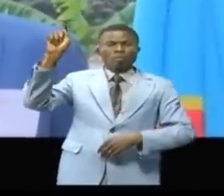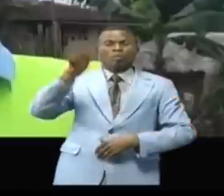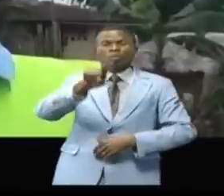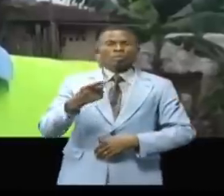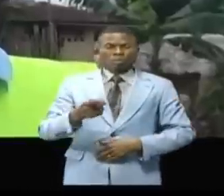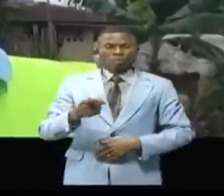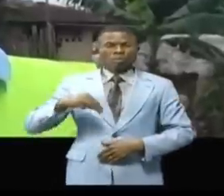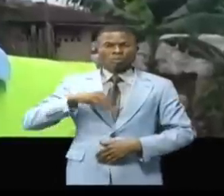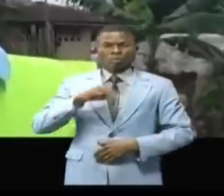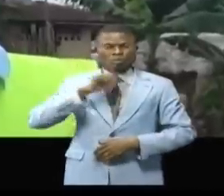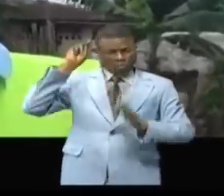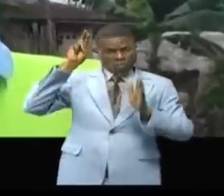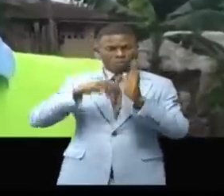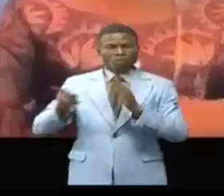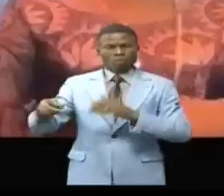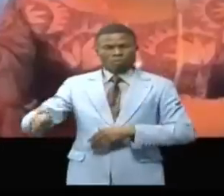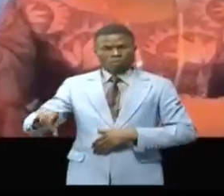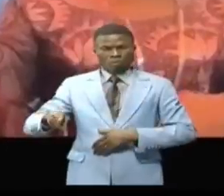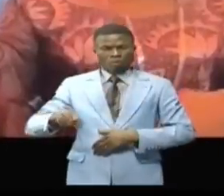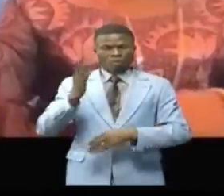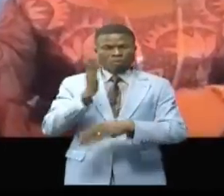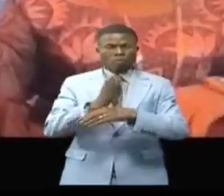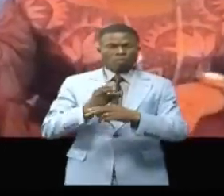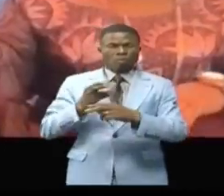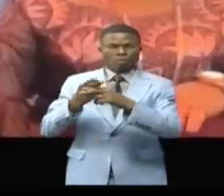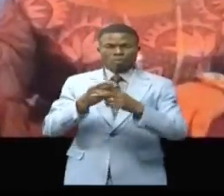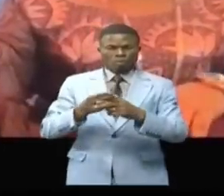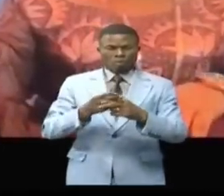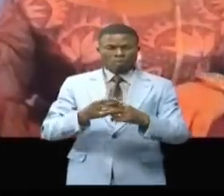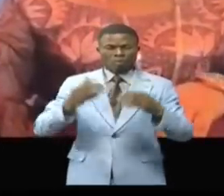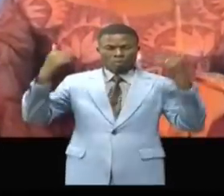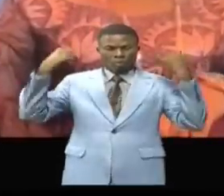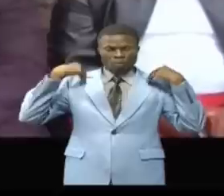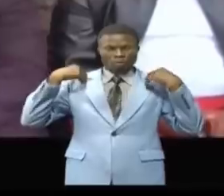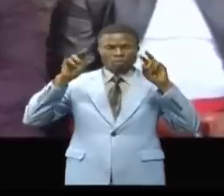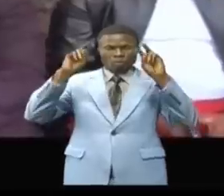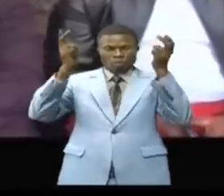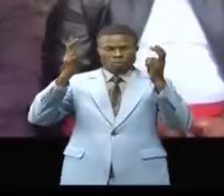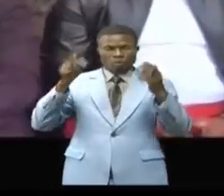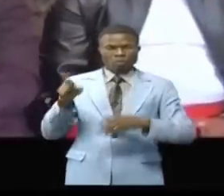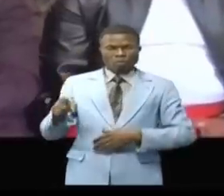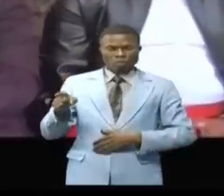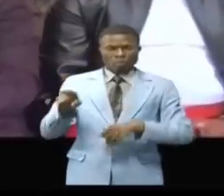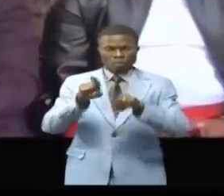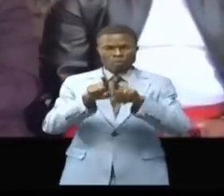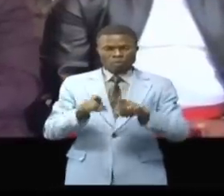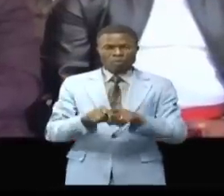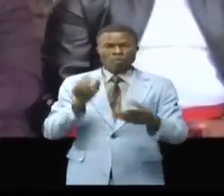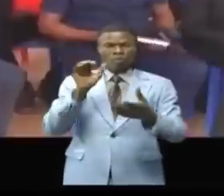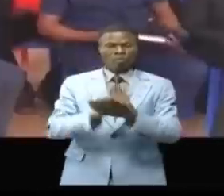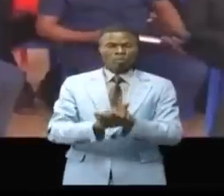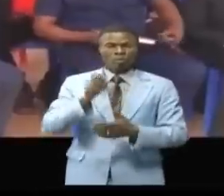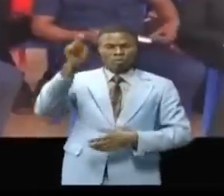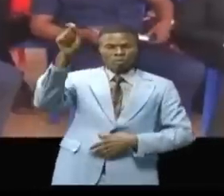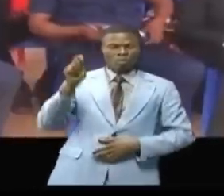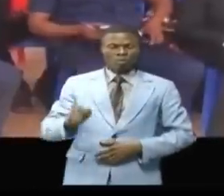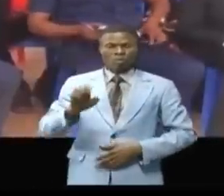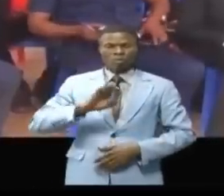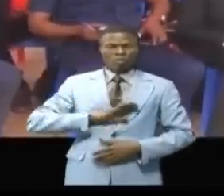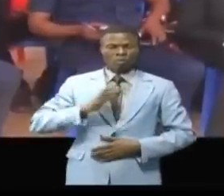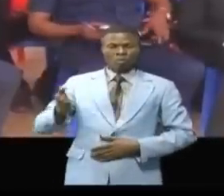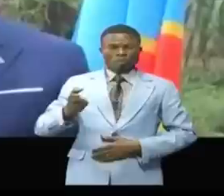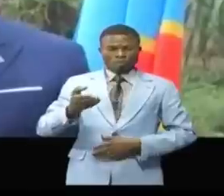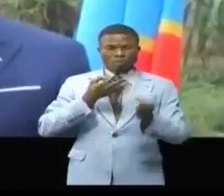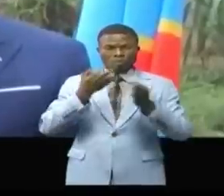le membre du gouvernement provincial, le conseil de sécurité, l'autorité municipale de Kasuku et les épouses des policiers.